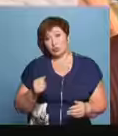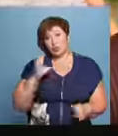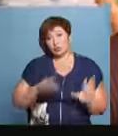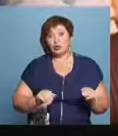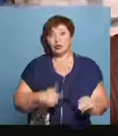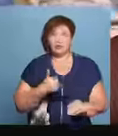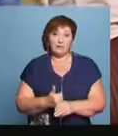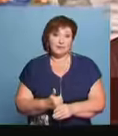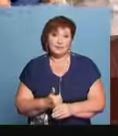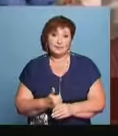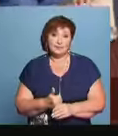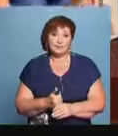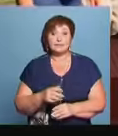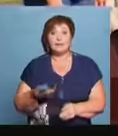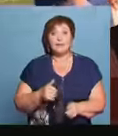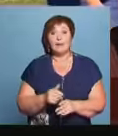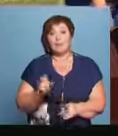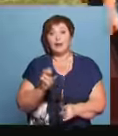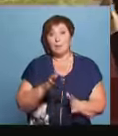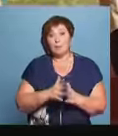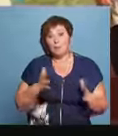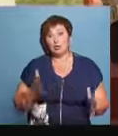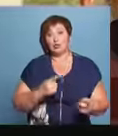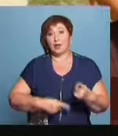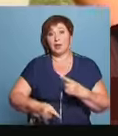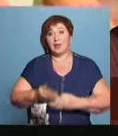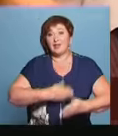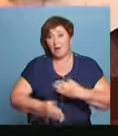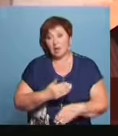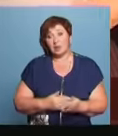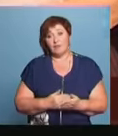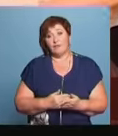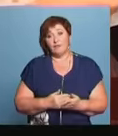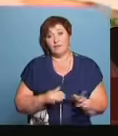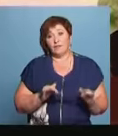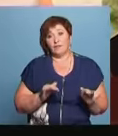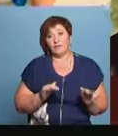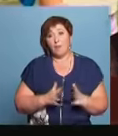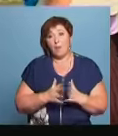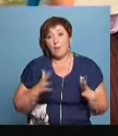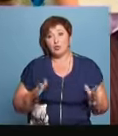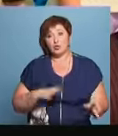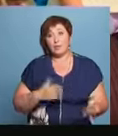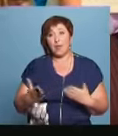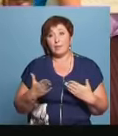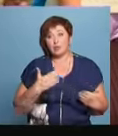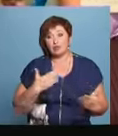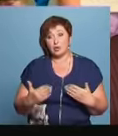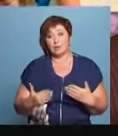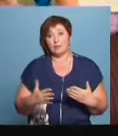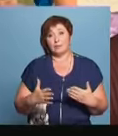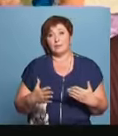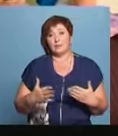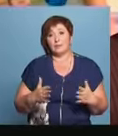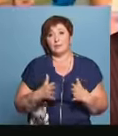главное. Ну, надо, чтобы больше инвалидов выходило из домов, больше было общения, развивались.